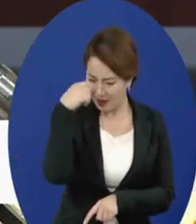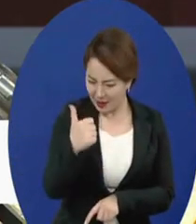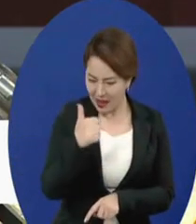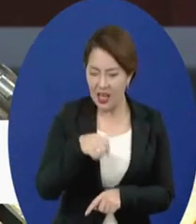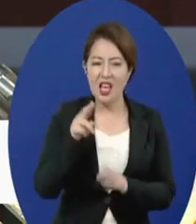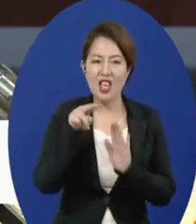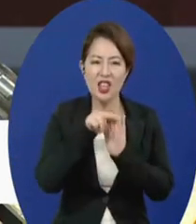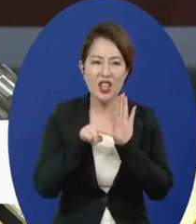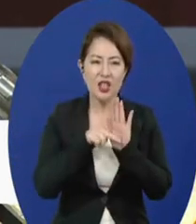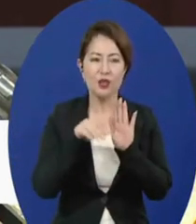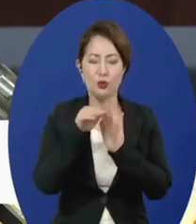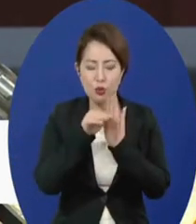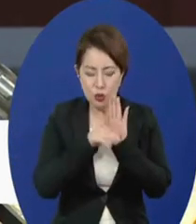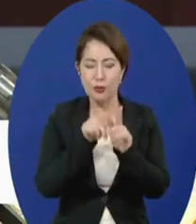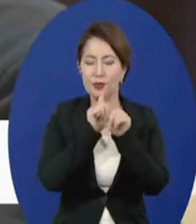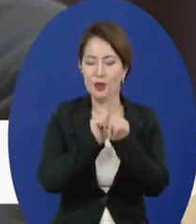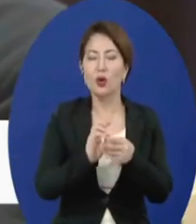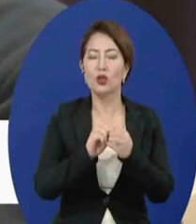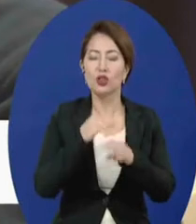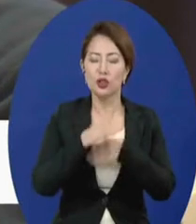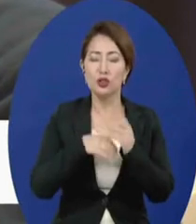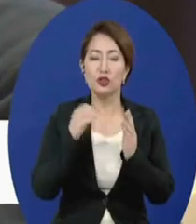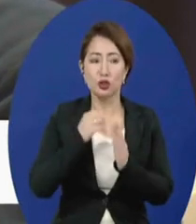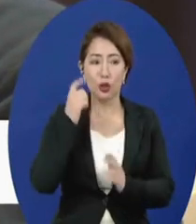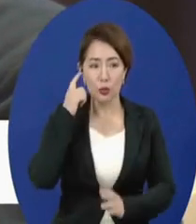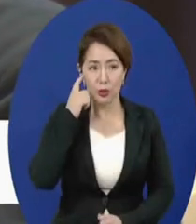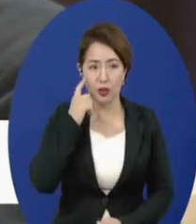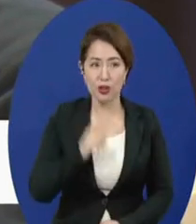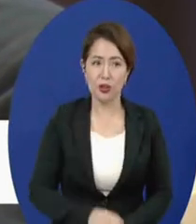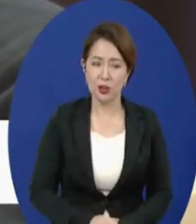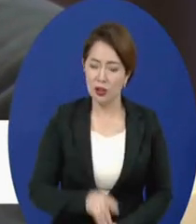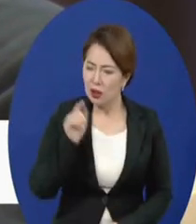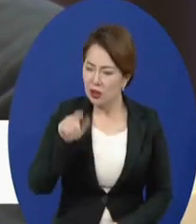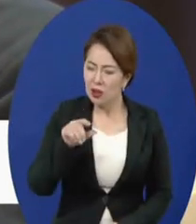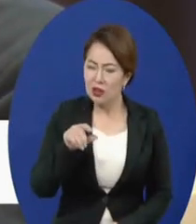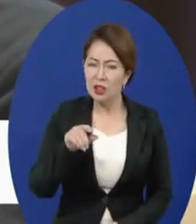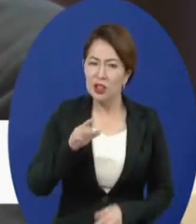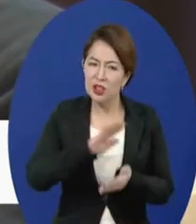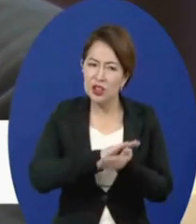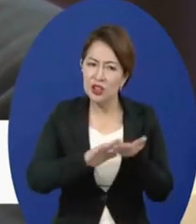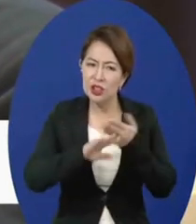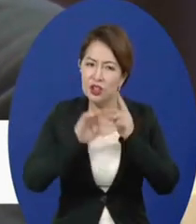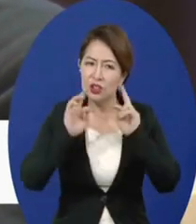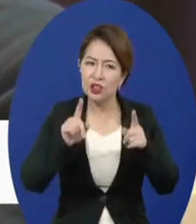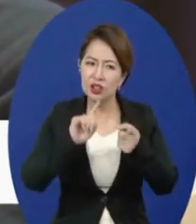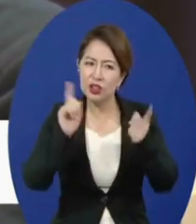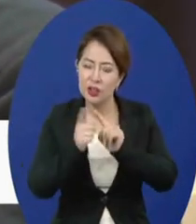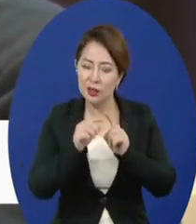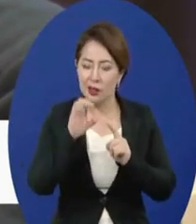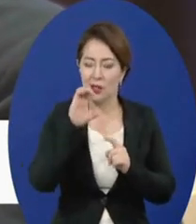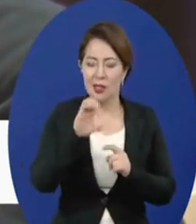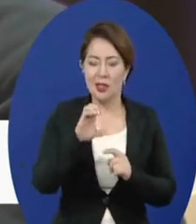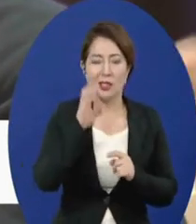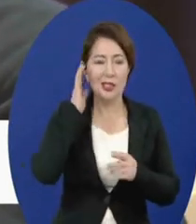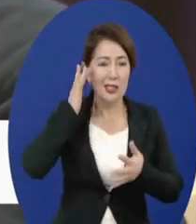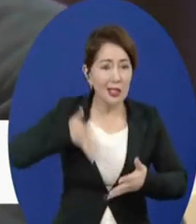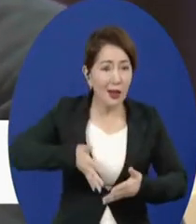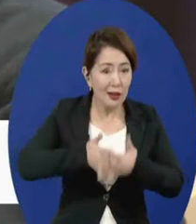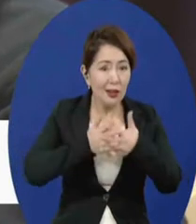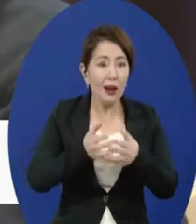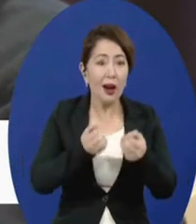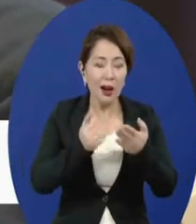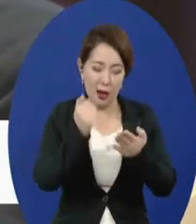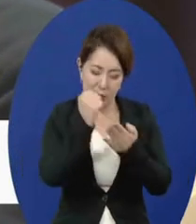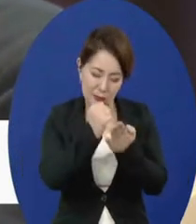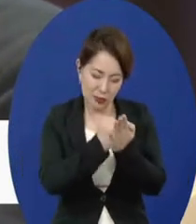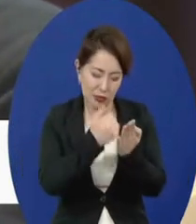журамтай энийг хийх ёстой гэж бодож байгаа. Та шийдэлтэй стратеги гэдэг юм засгийн газар гаргаад батлах хэрэгтэй байна. Өөрөөр хэлбэл энэ олон салбарт